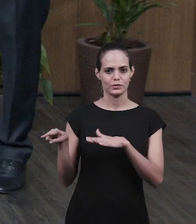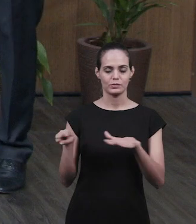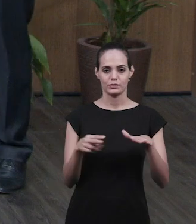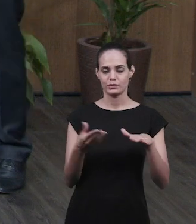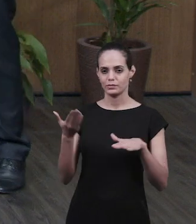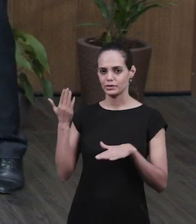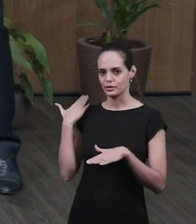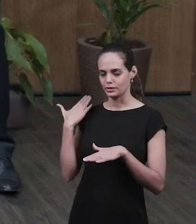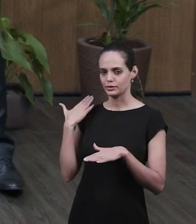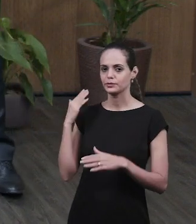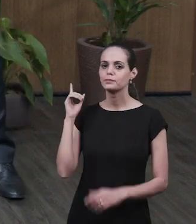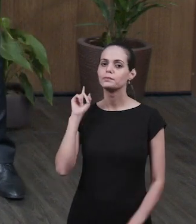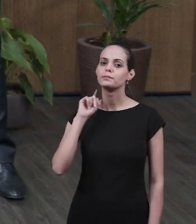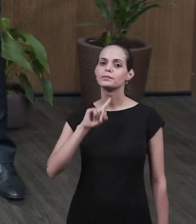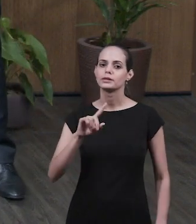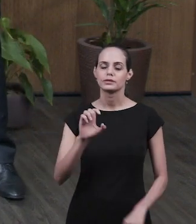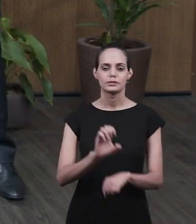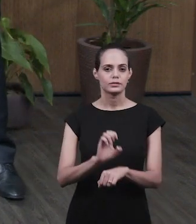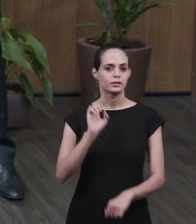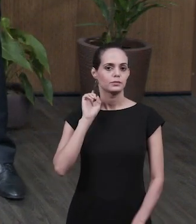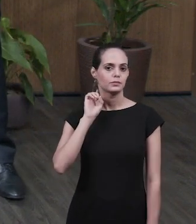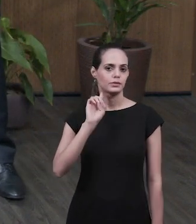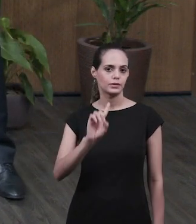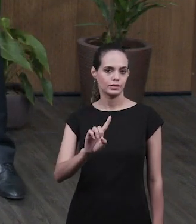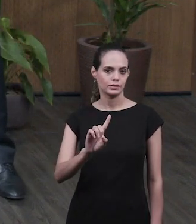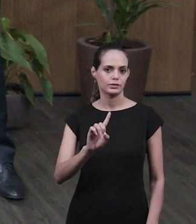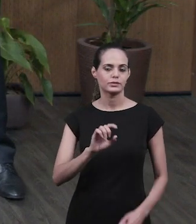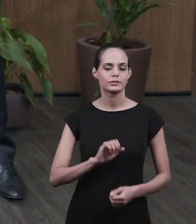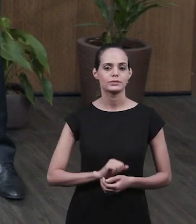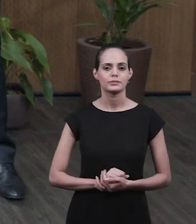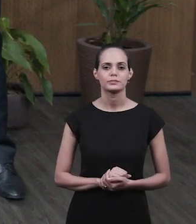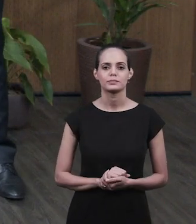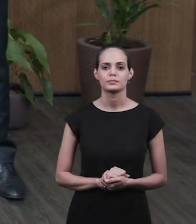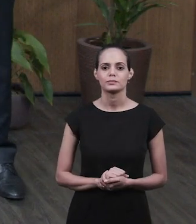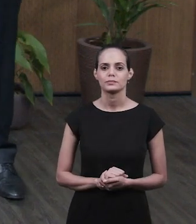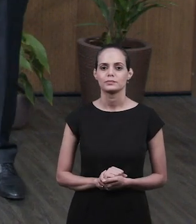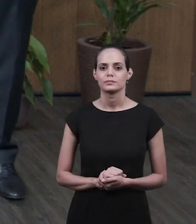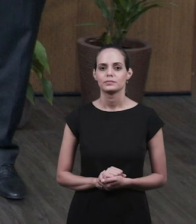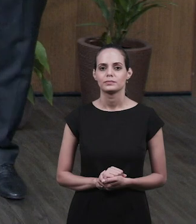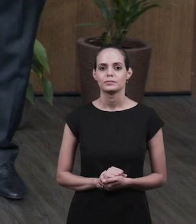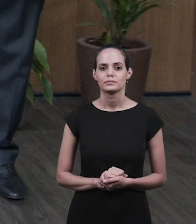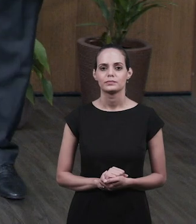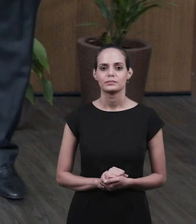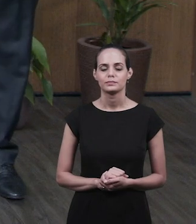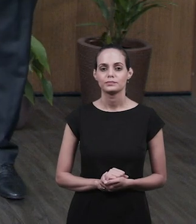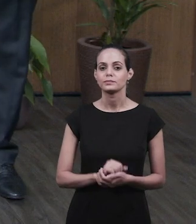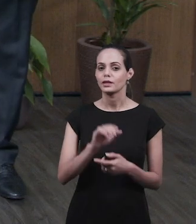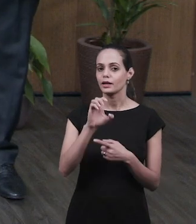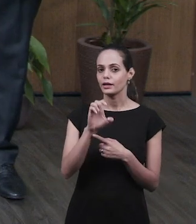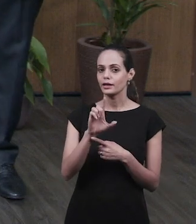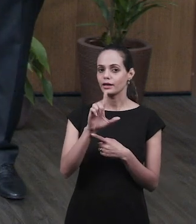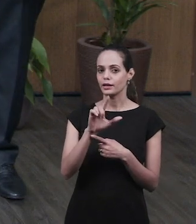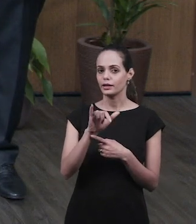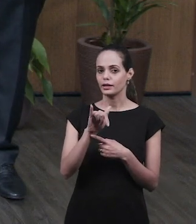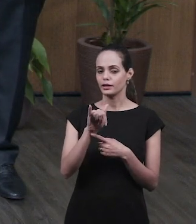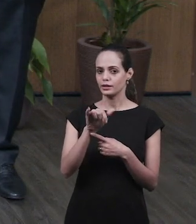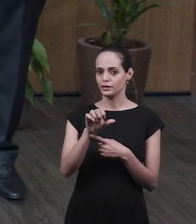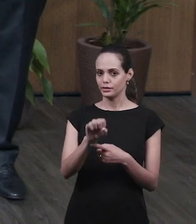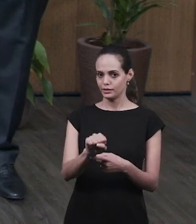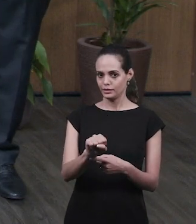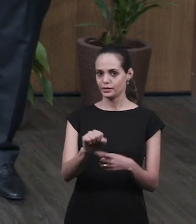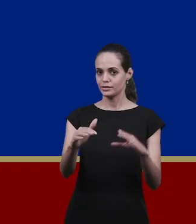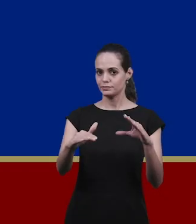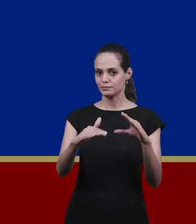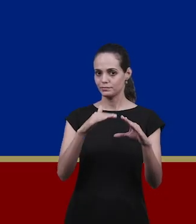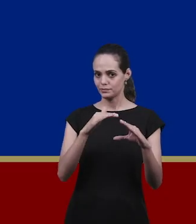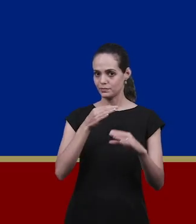reçus la dernière semaine. Une de ces messages est venue de Minas Gerais, dans la ville de Betim,